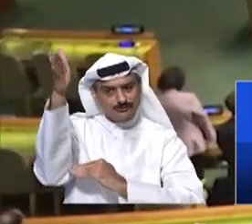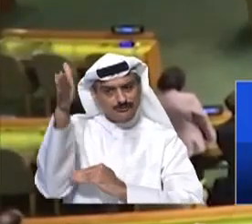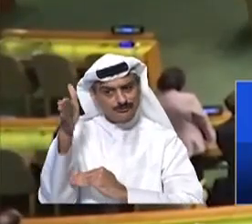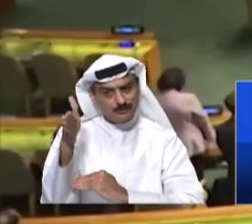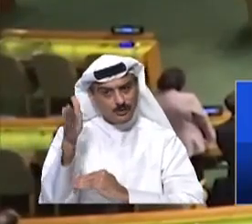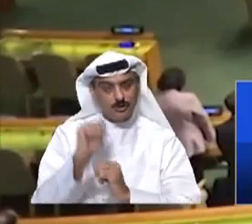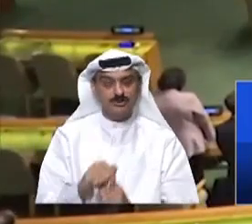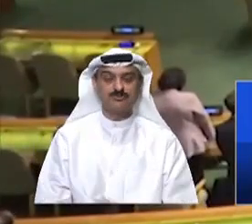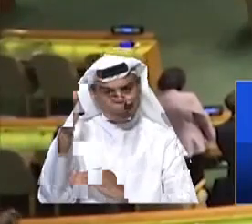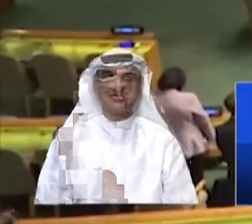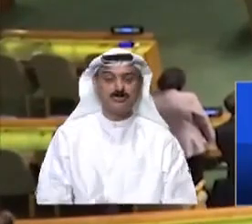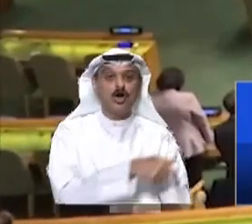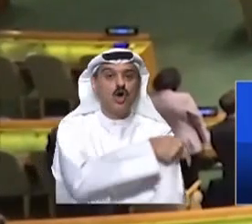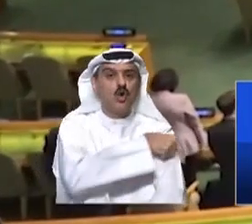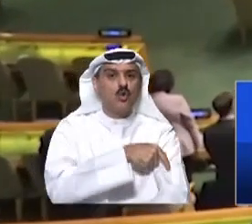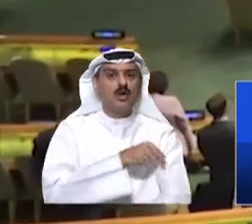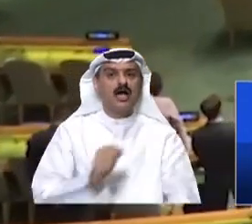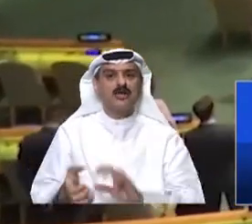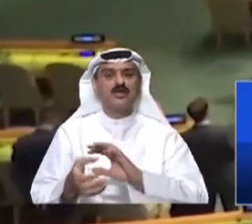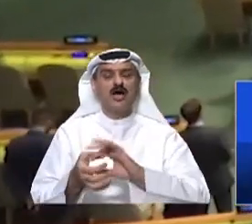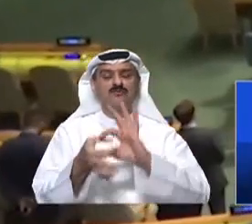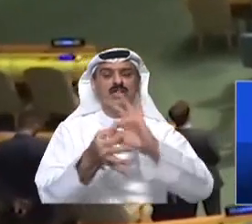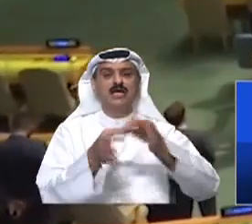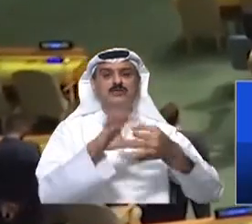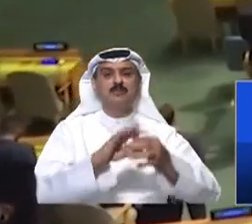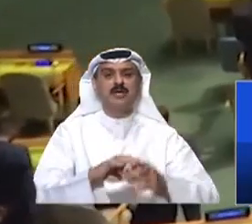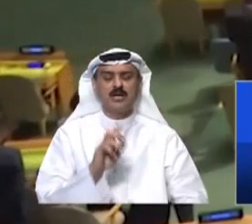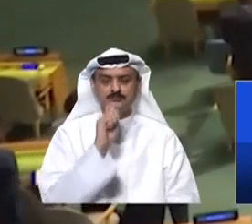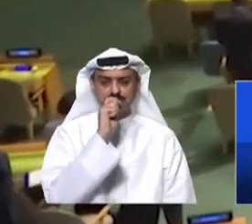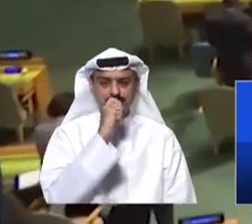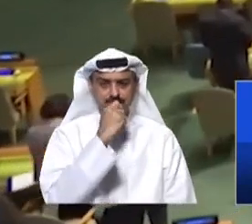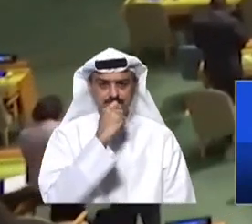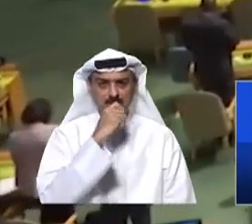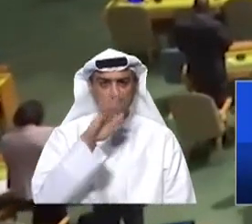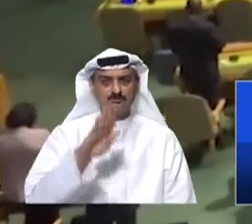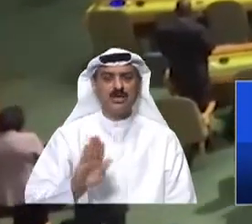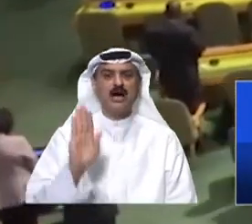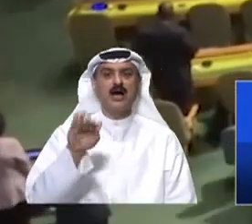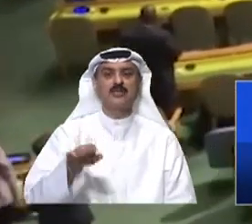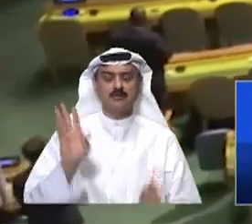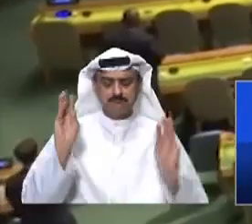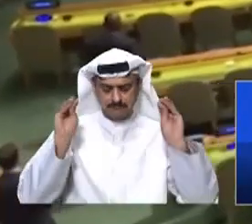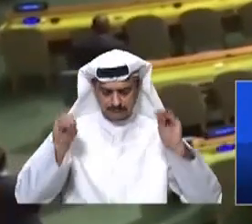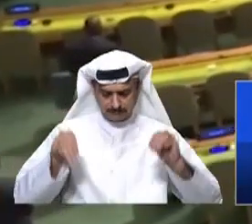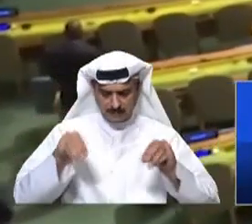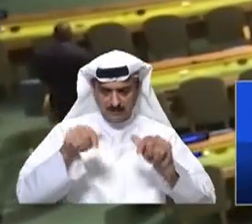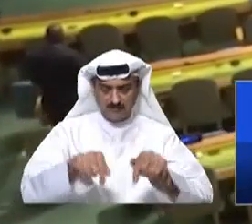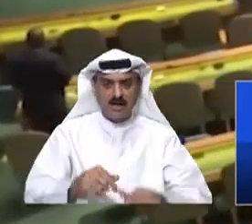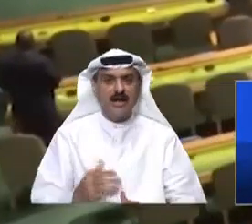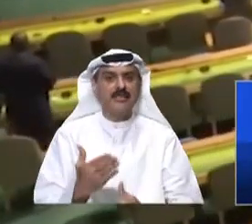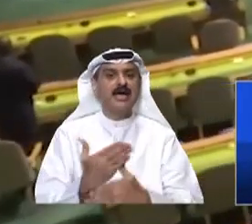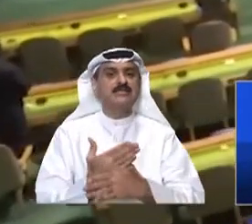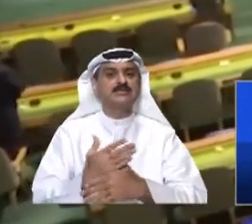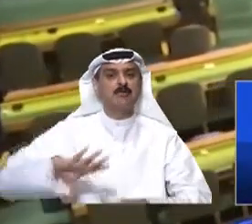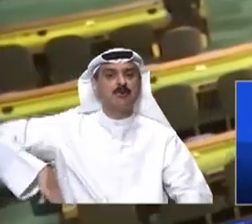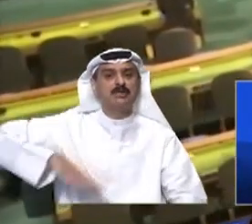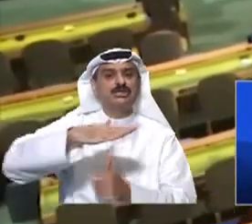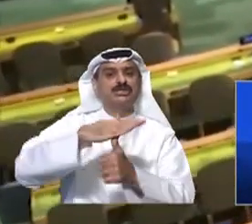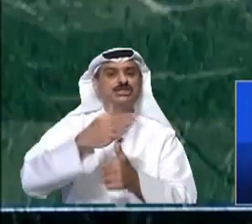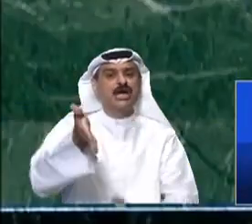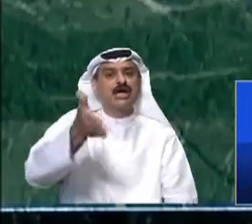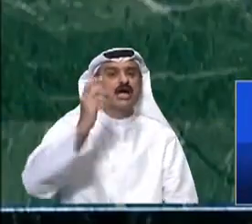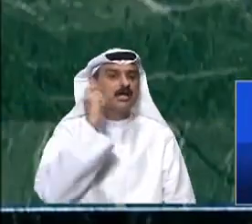الجمعية العامة للأمم المتحدة دقيقة صمت على رحيل صاحب السمو الشيخ خليفة بن زايد آل نهيان طيب الله